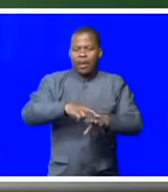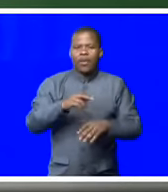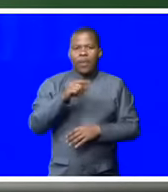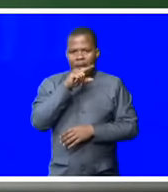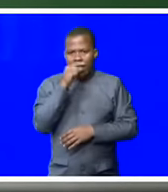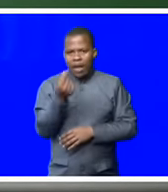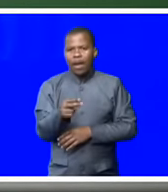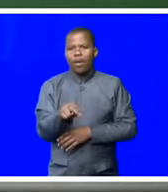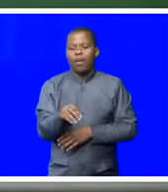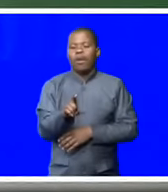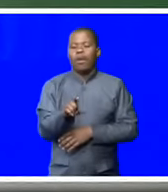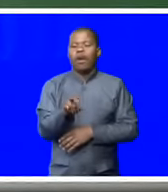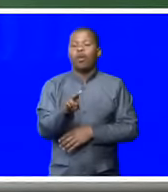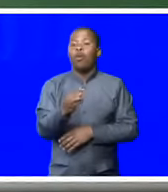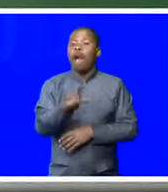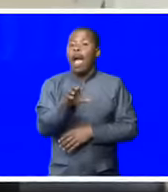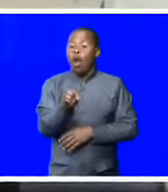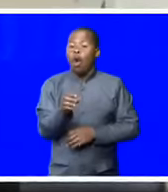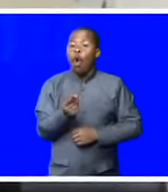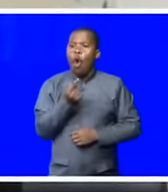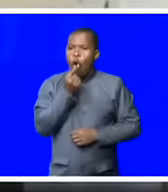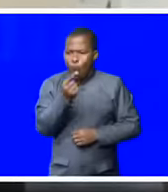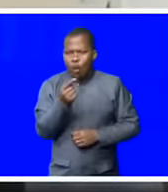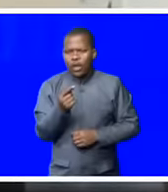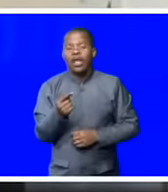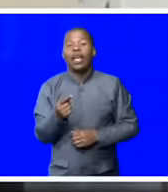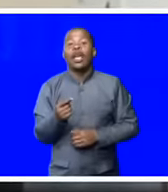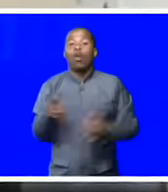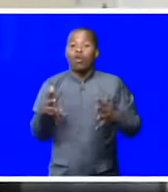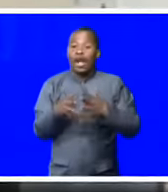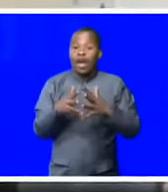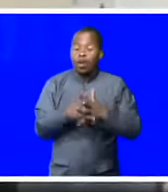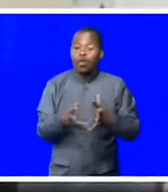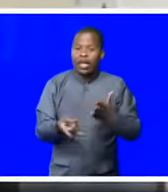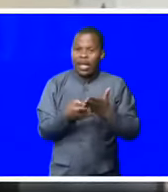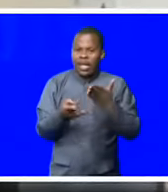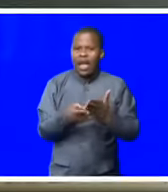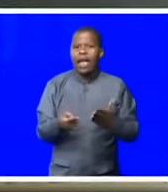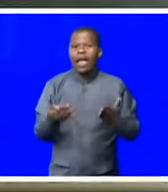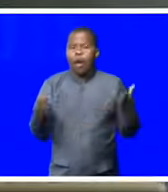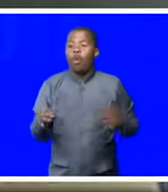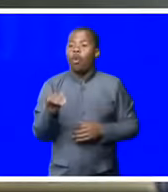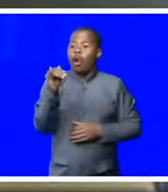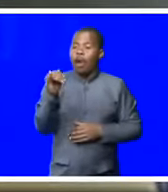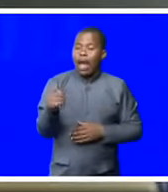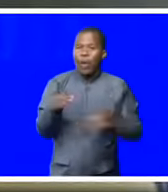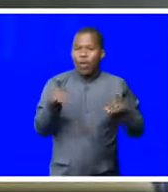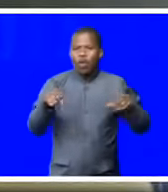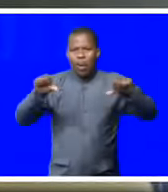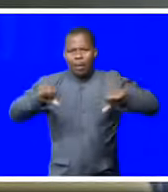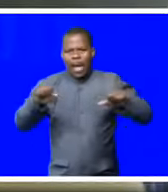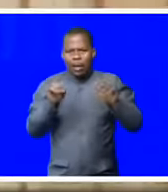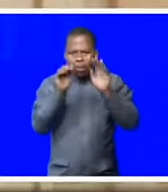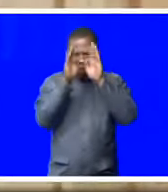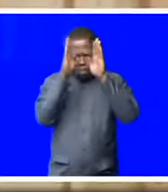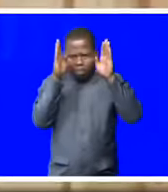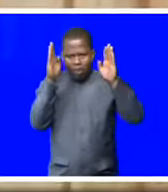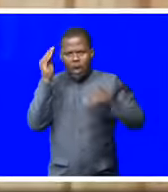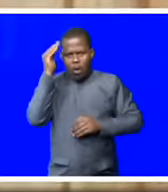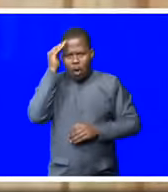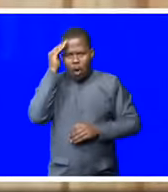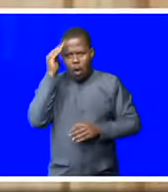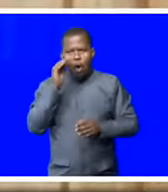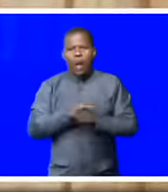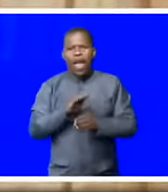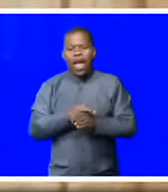ubavule emehlo etindzabeni tekulwa nebucala lobuyaye bube livimbele ekutheni babe nelikusasa lelichakazile sithanda